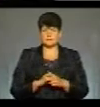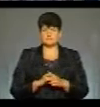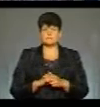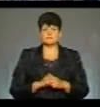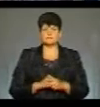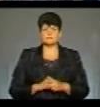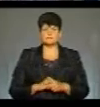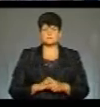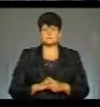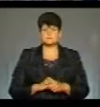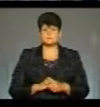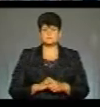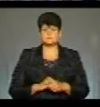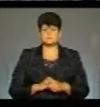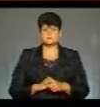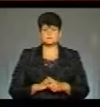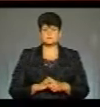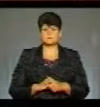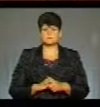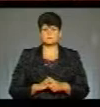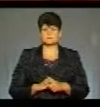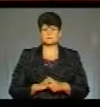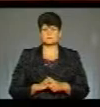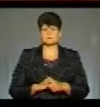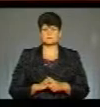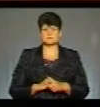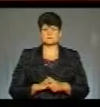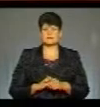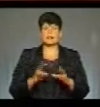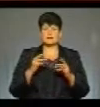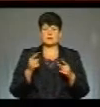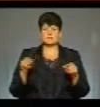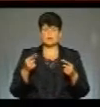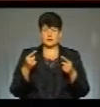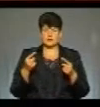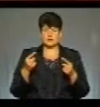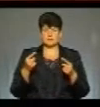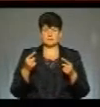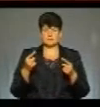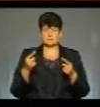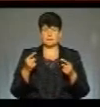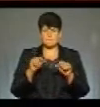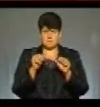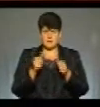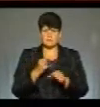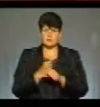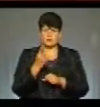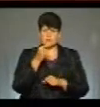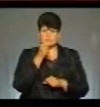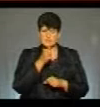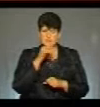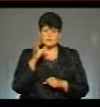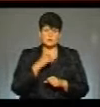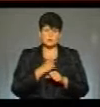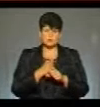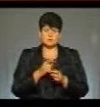Журавель. Новини на Суспільному. Тернопіль. Над створенням пам'ятника архітектор Данило Чепіль працював місяць. На усі